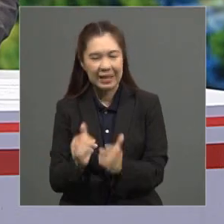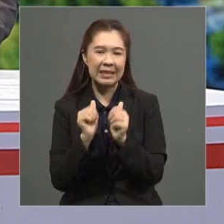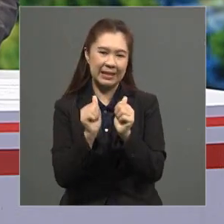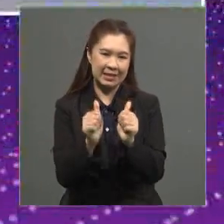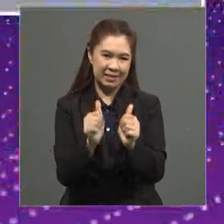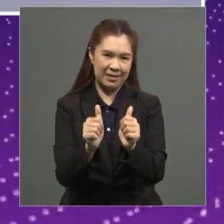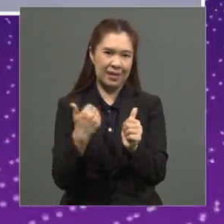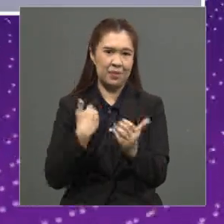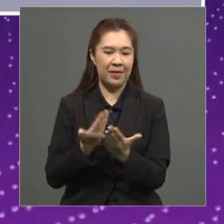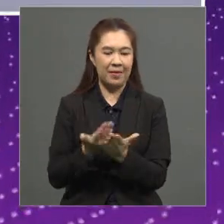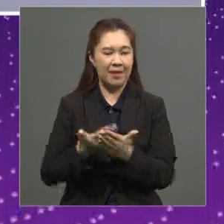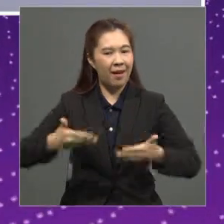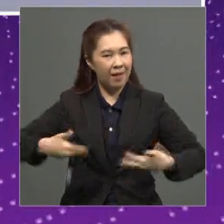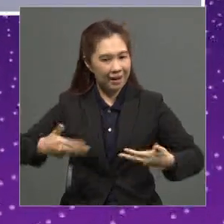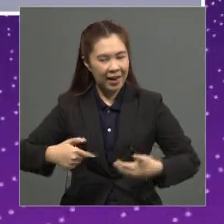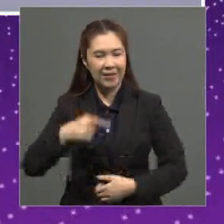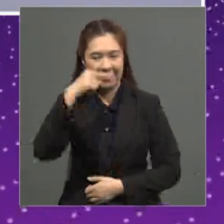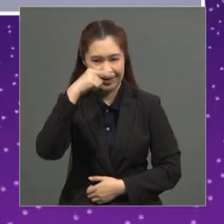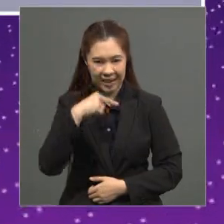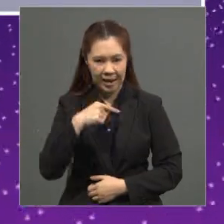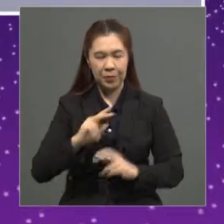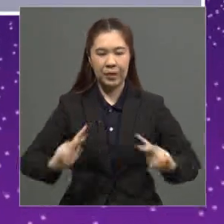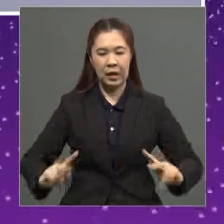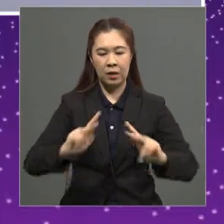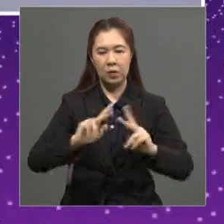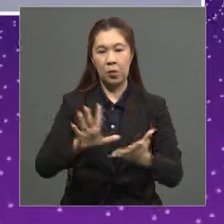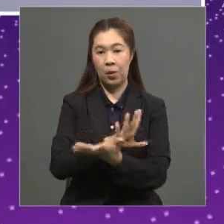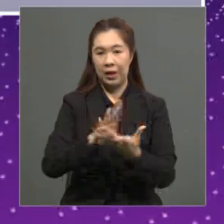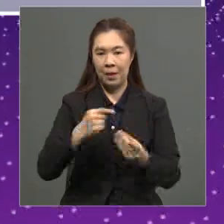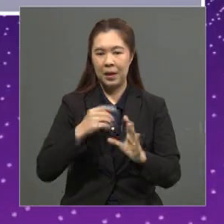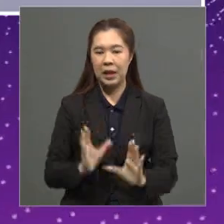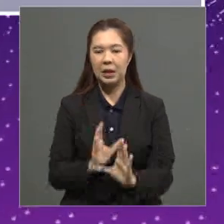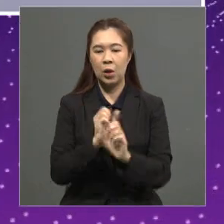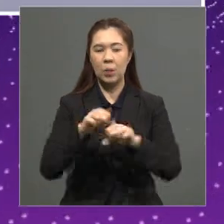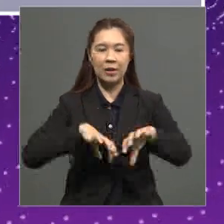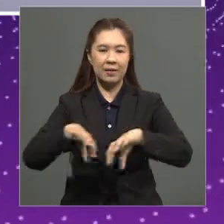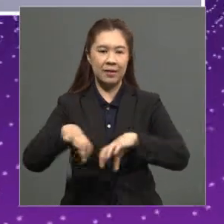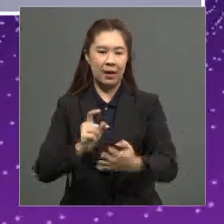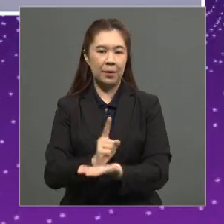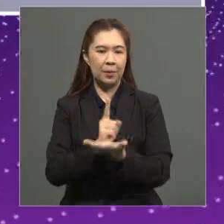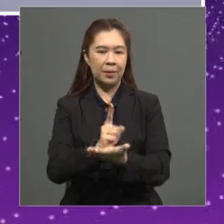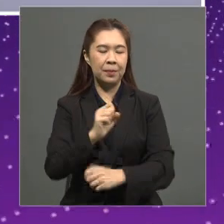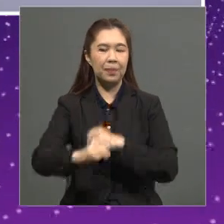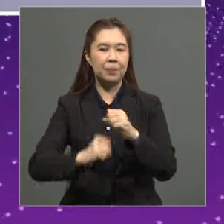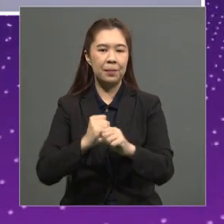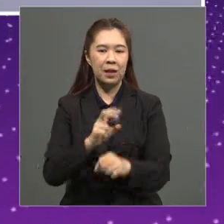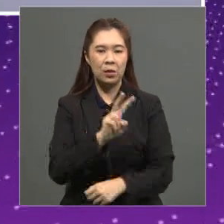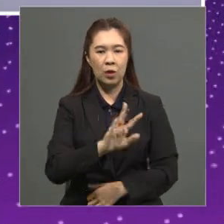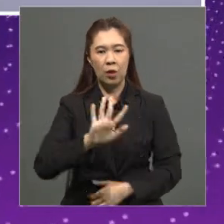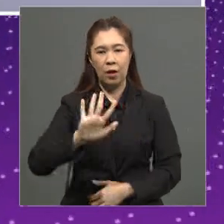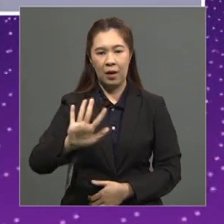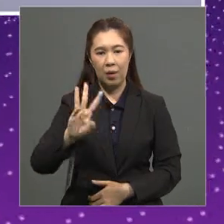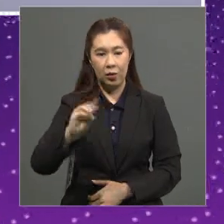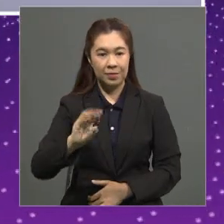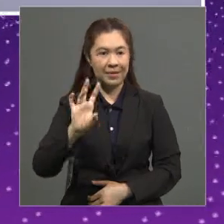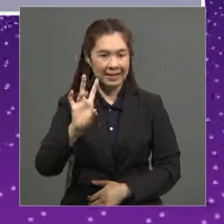สร้างเม็ดเงินในบ้านเราด้วยนะคะทางกระทรวงวัฒนธรรมค่ะสรุปผลการจัดงานเทศกาลอยกระทงปี 2567นะคะบอกว่ามี